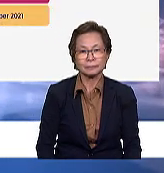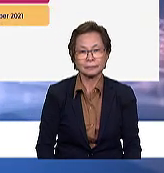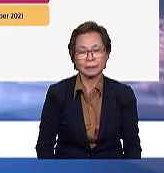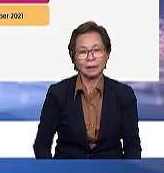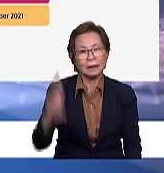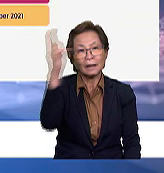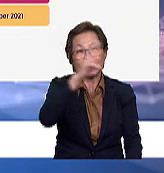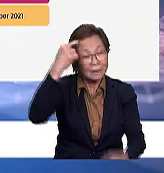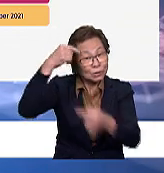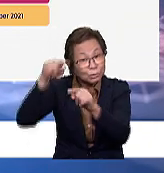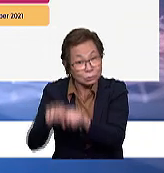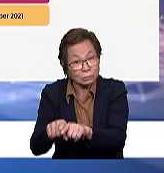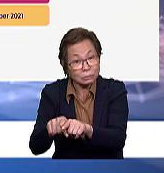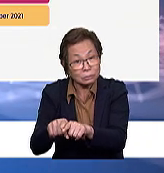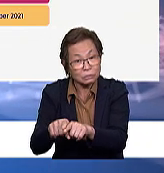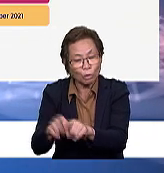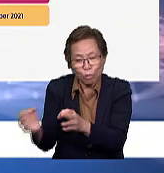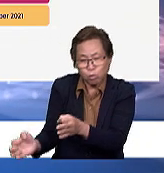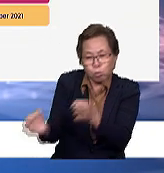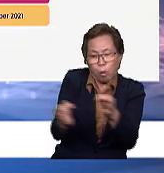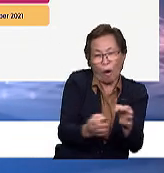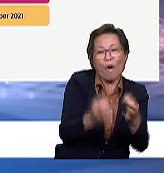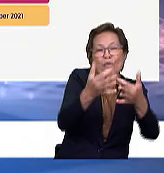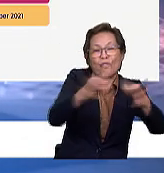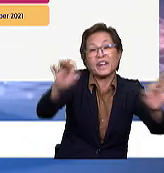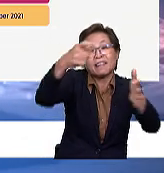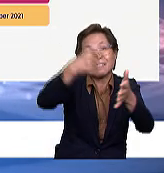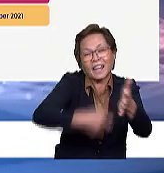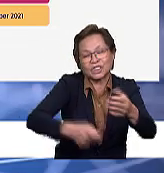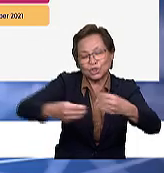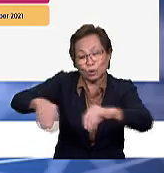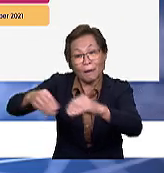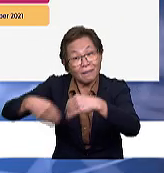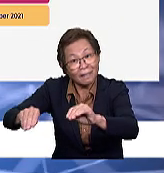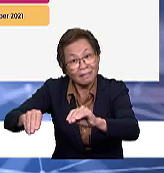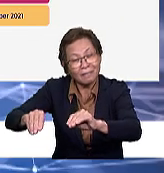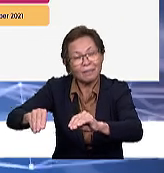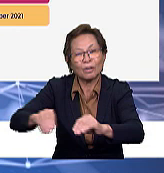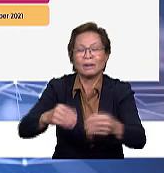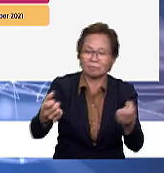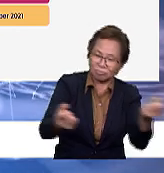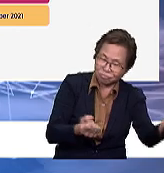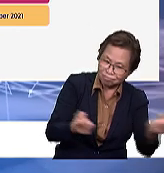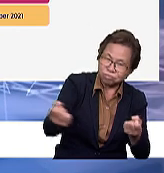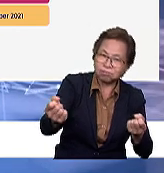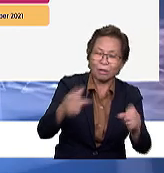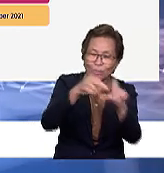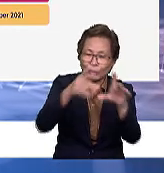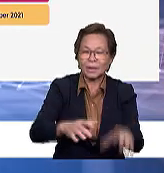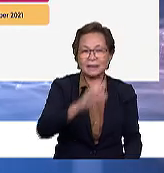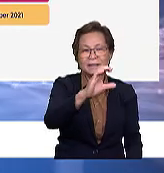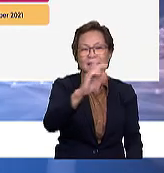Hai kerajaan juga bersetuju untuk melanjutkan pengecualian Cukai jualan ke atas kendaraan penumpang